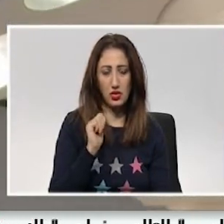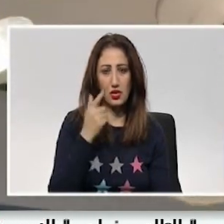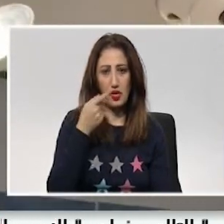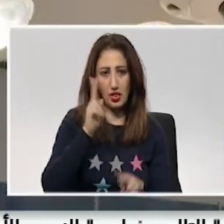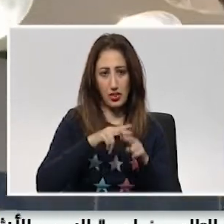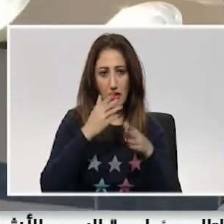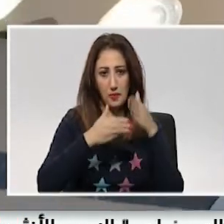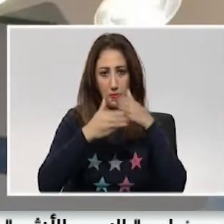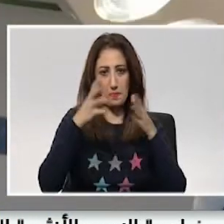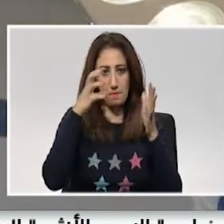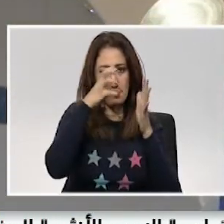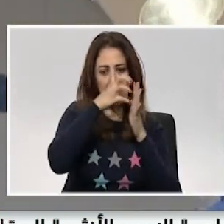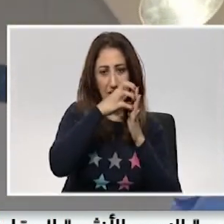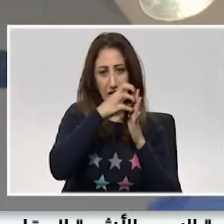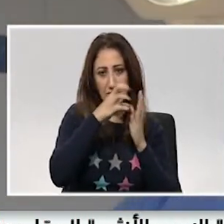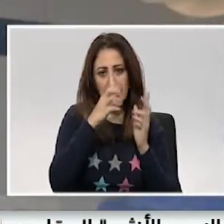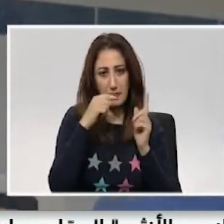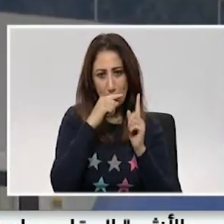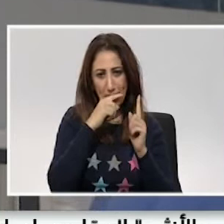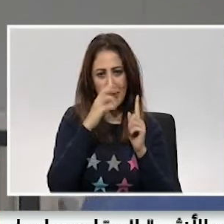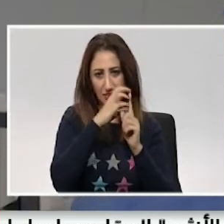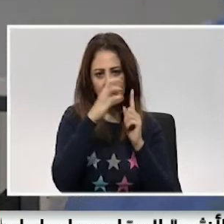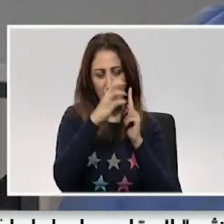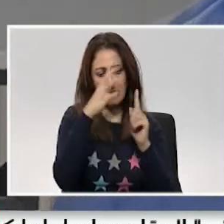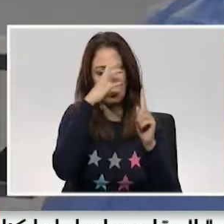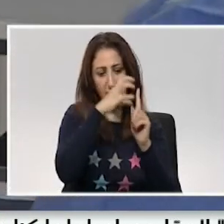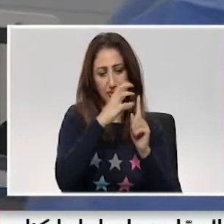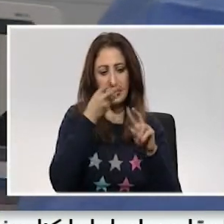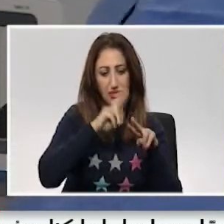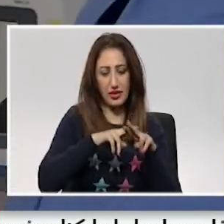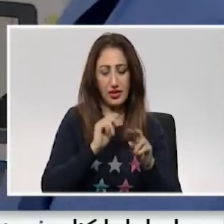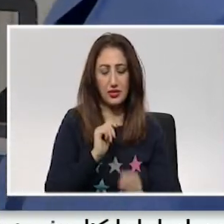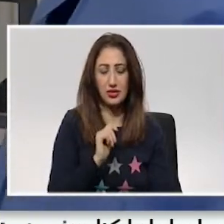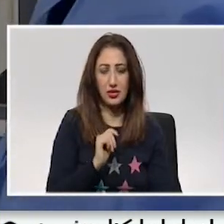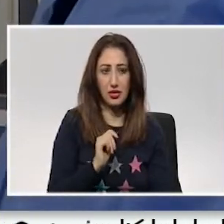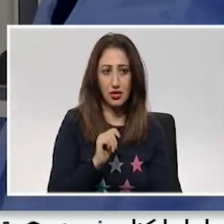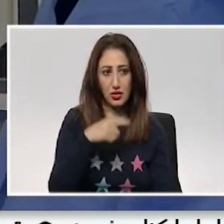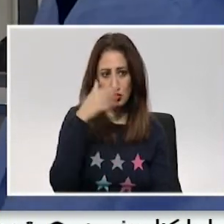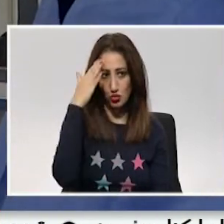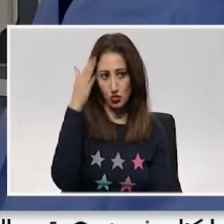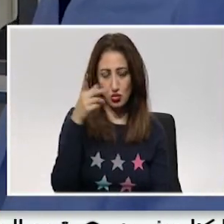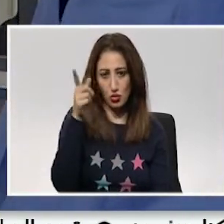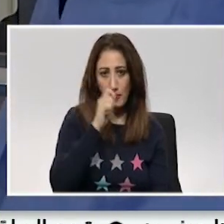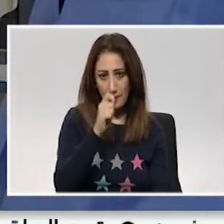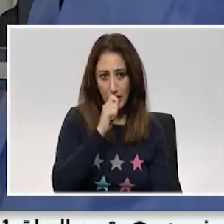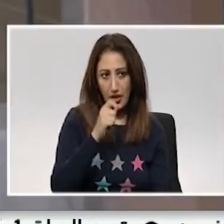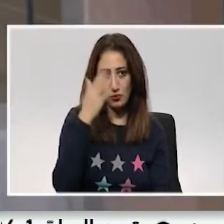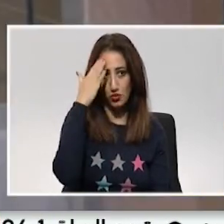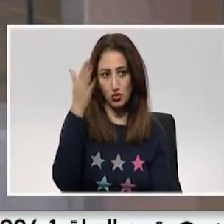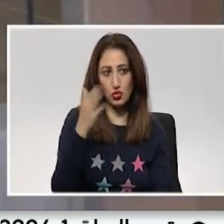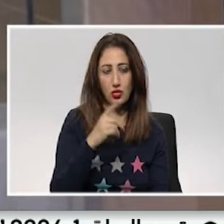والحالة خرجت بالسلامة مستقرة. انا سعيد جدا بالتعاون مع دكتور عمر الليسي وقناة الحياة،